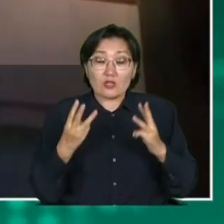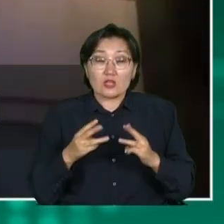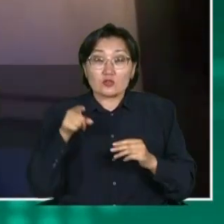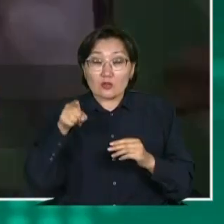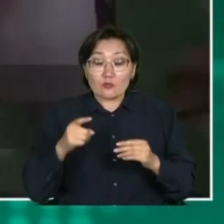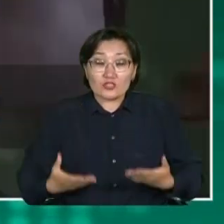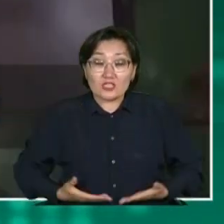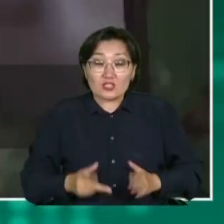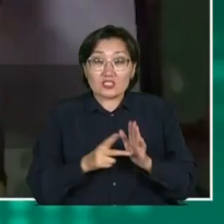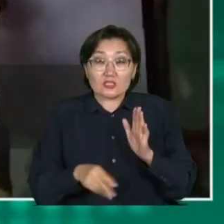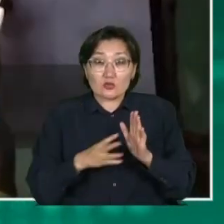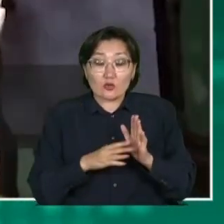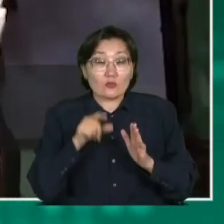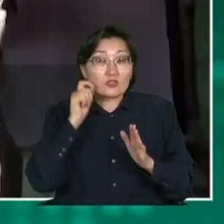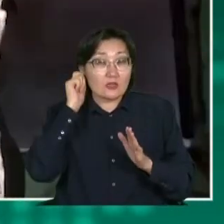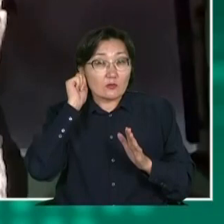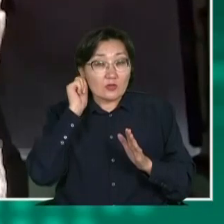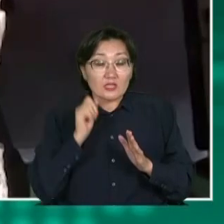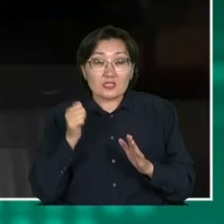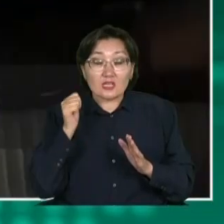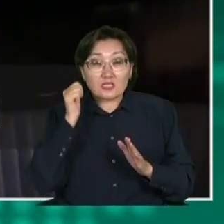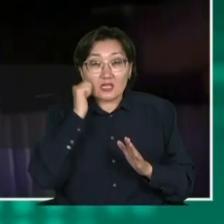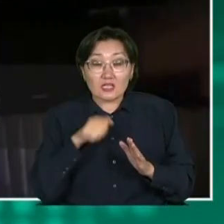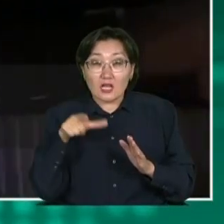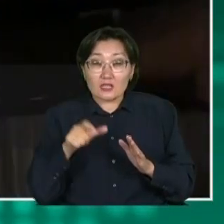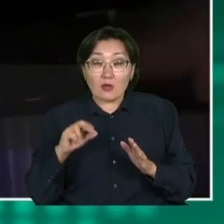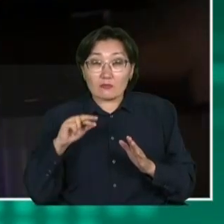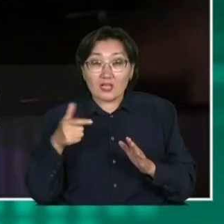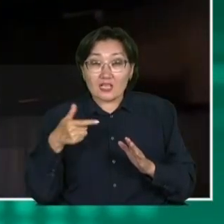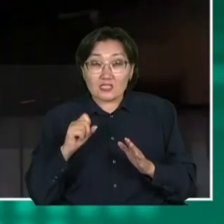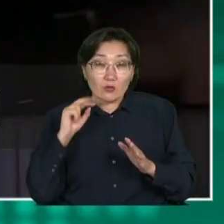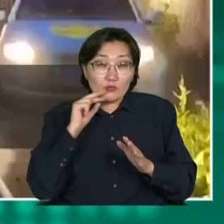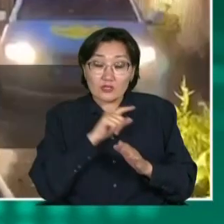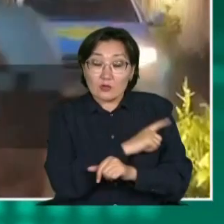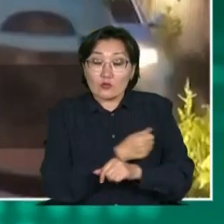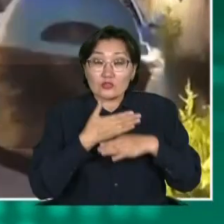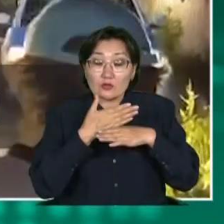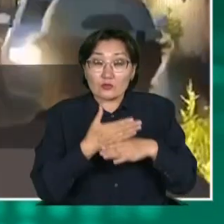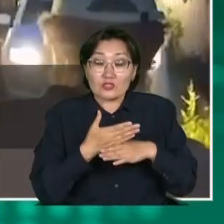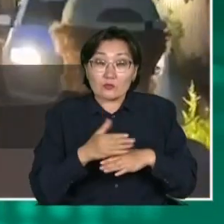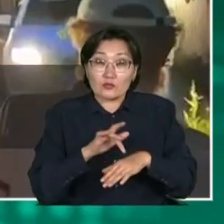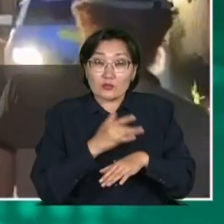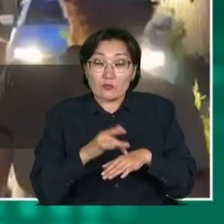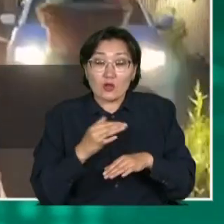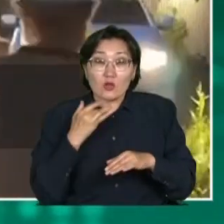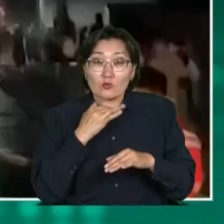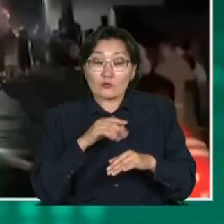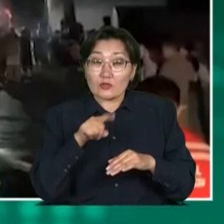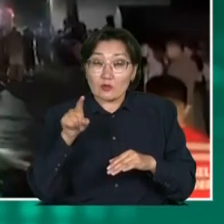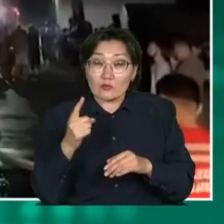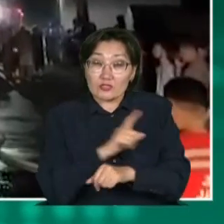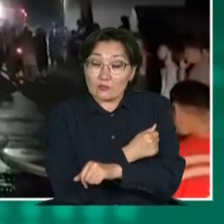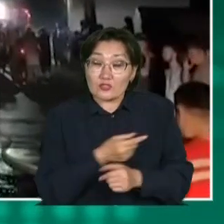жерде тұратын 89 жастағы қария газға уланып қалды. Ол дереу жедел жәрдем қызметімен нөмірі бірінші көпбейінді қалалық